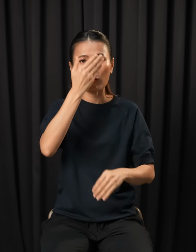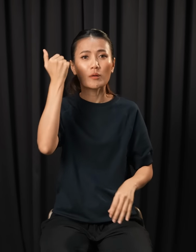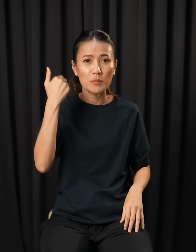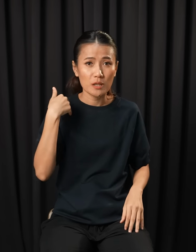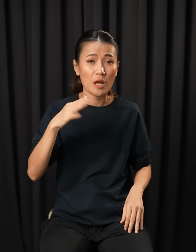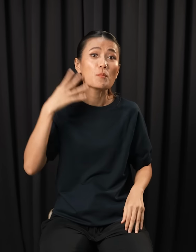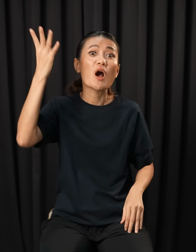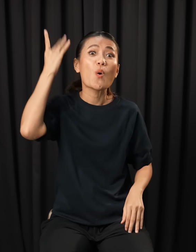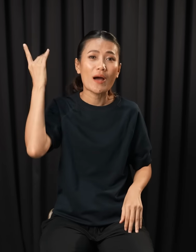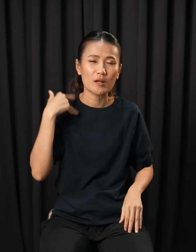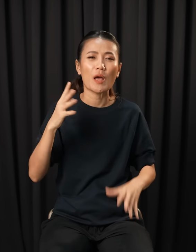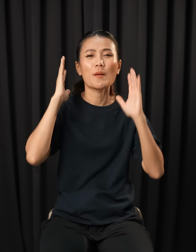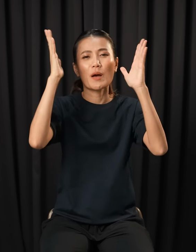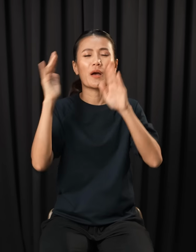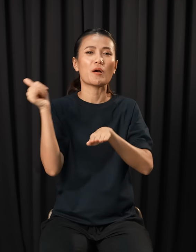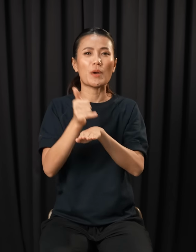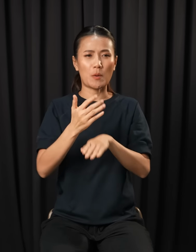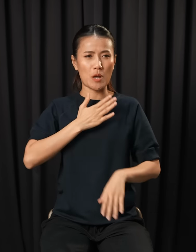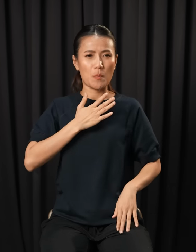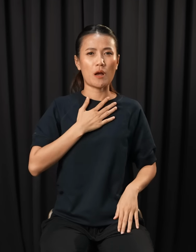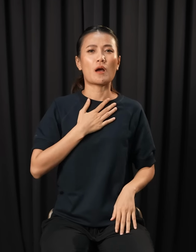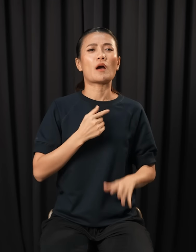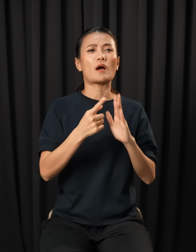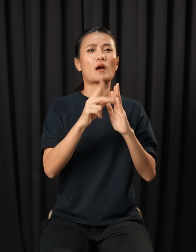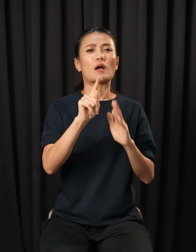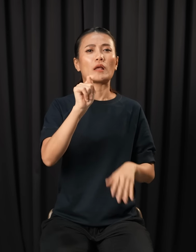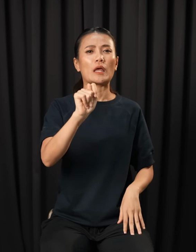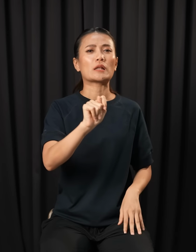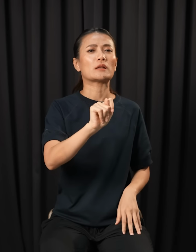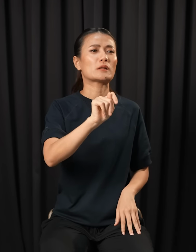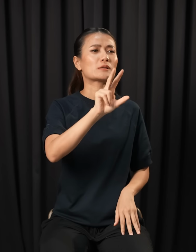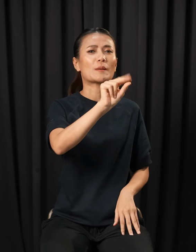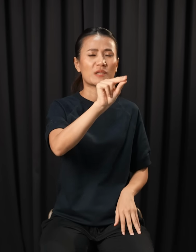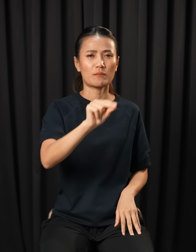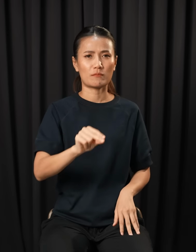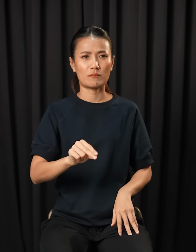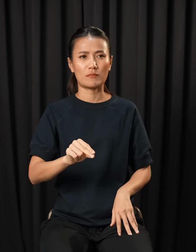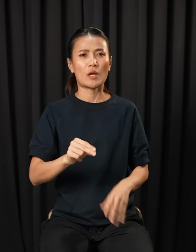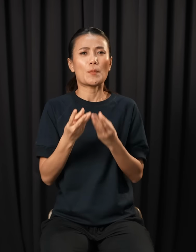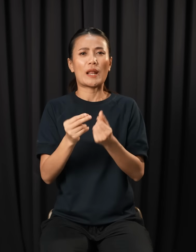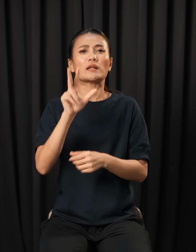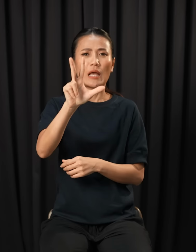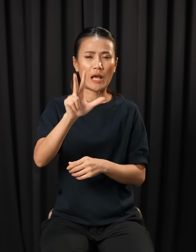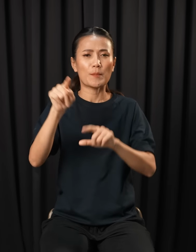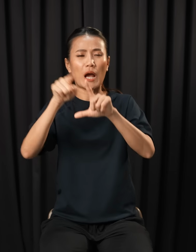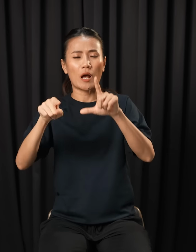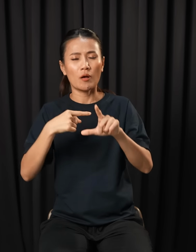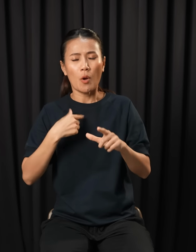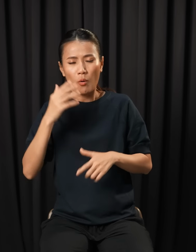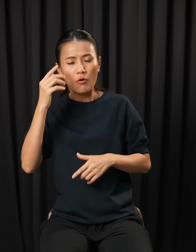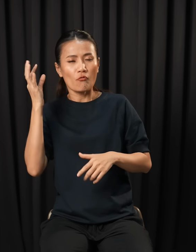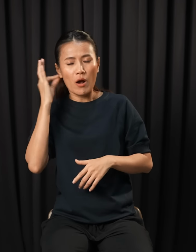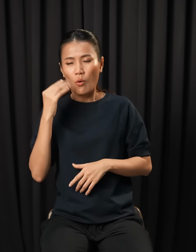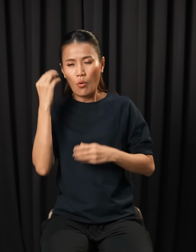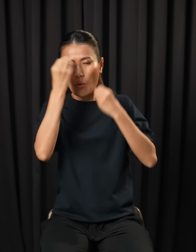นอาจจะจำไม่ได้แล้วก็สับสนกังวลไม่อยากไปเลือกตั้งก็มีเมื่อวานขึ้นรถแห่ดิฉันเขต30ได้หมายเลข3พรรคก้าวไกลเบอ